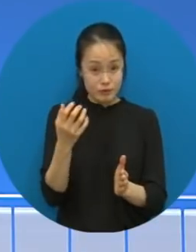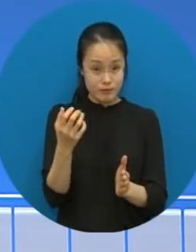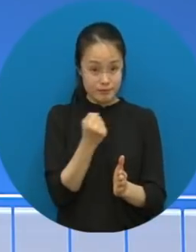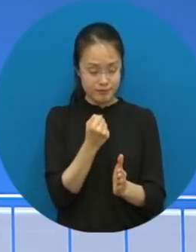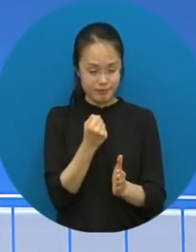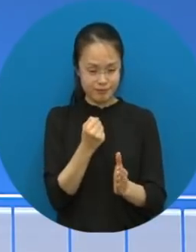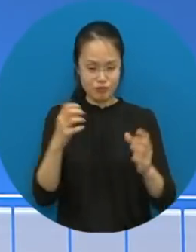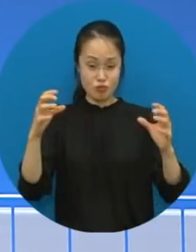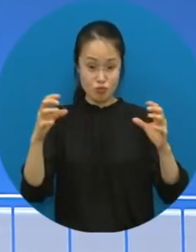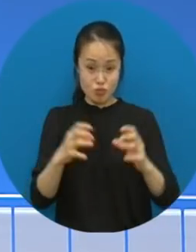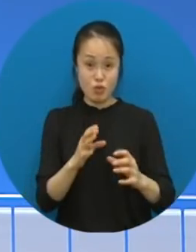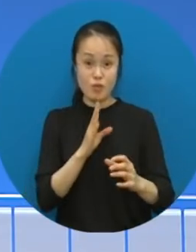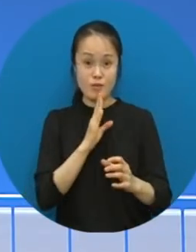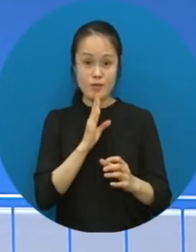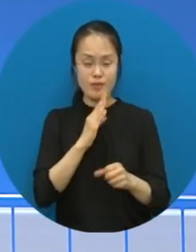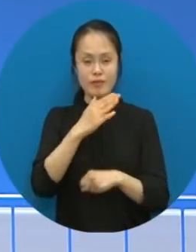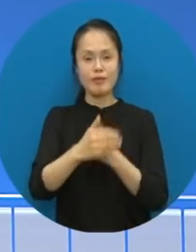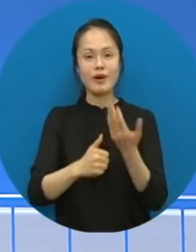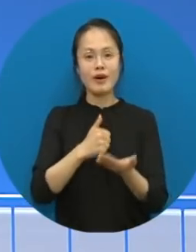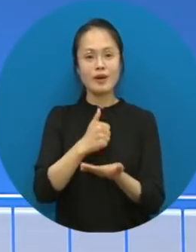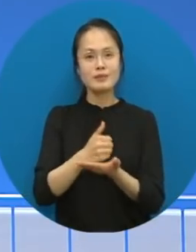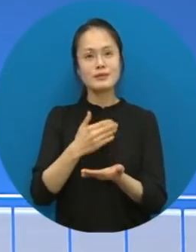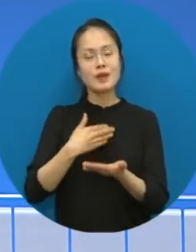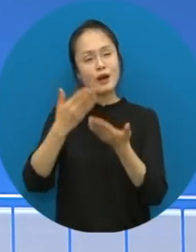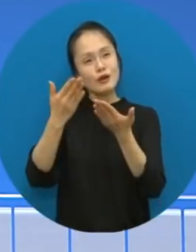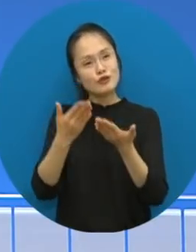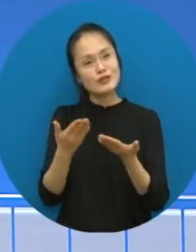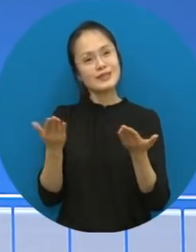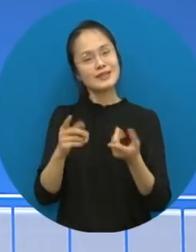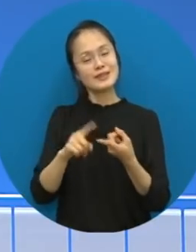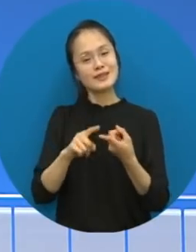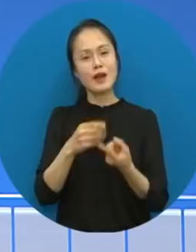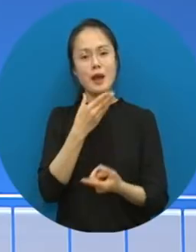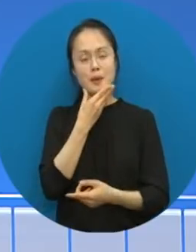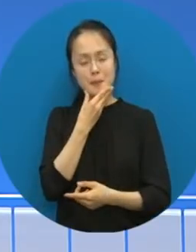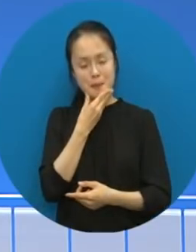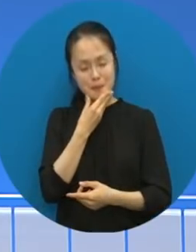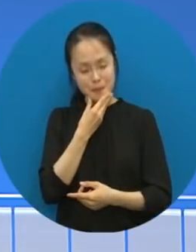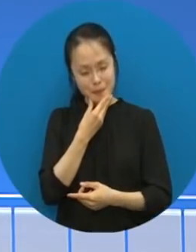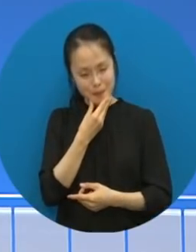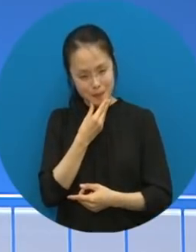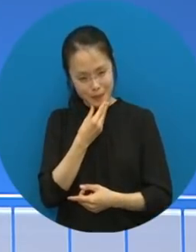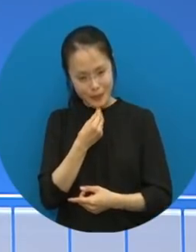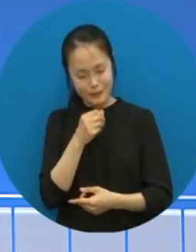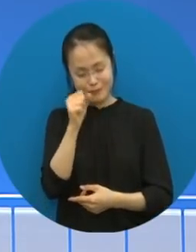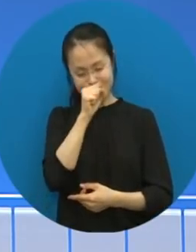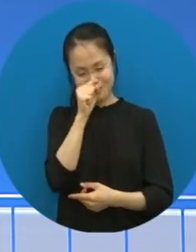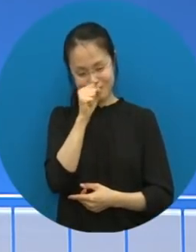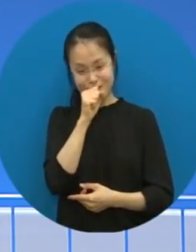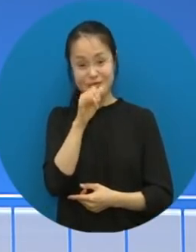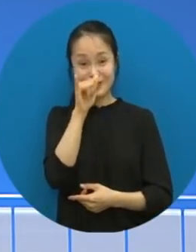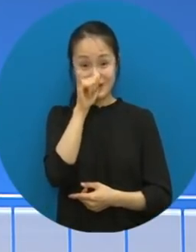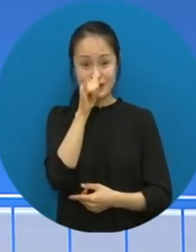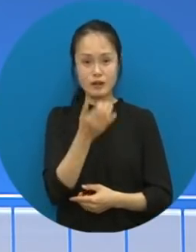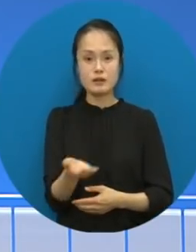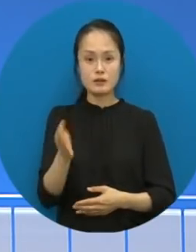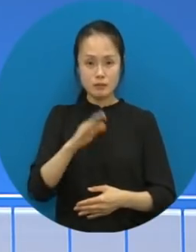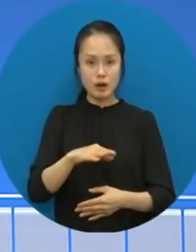하나님이 일으키신 그 위대한 일이 너무나 행복하고 아름다워서 좋아했습니다. 그런데 그 전쟁이